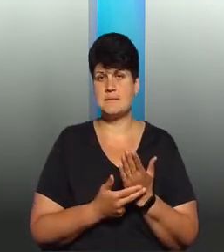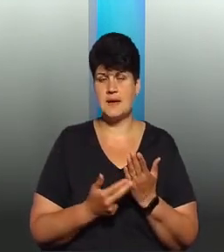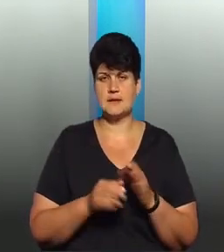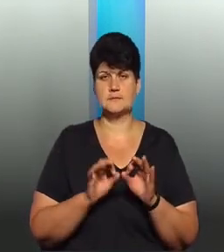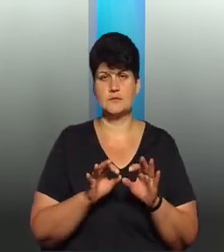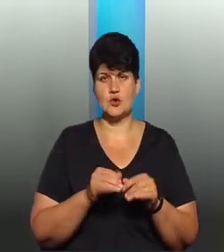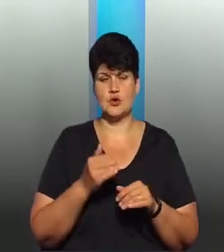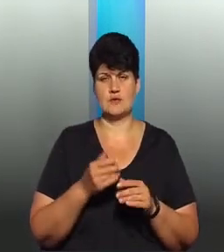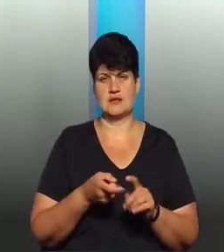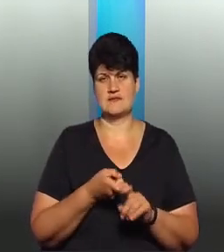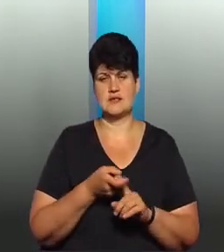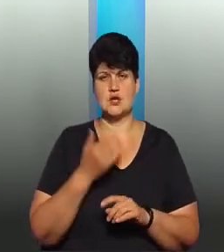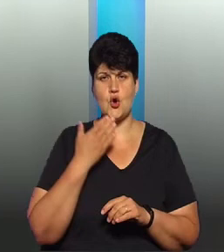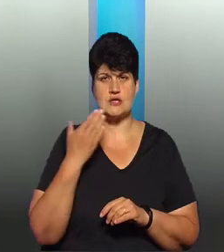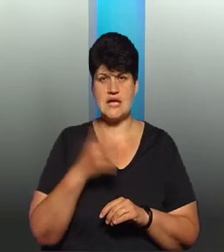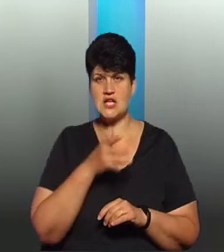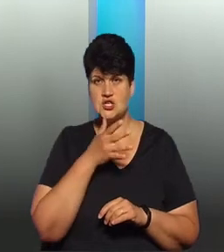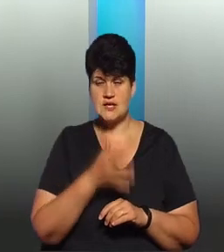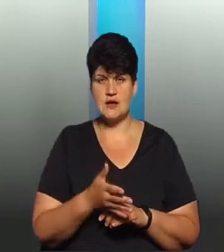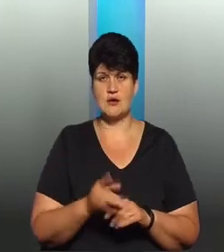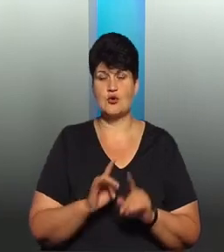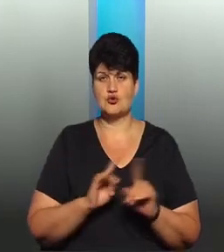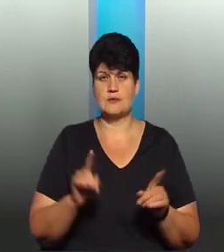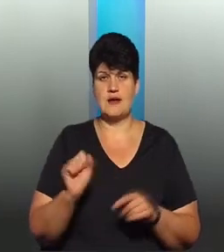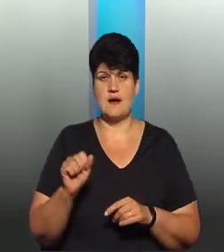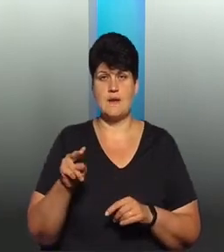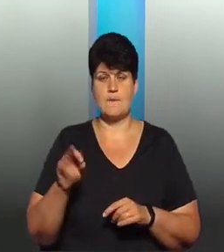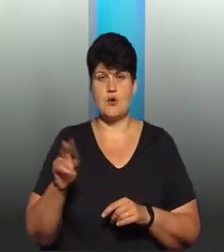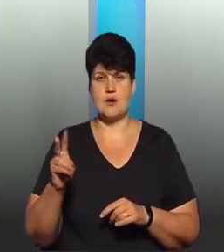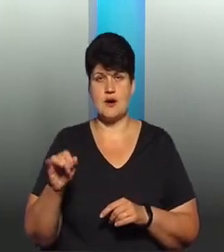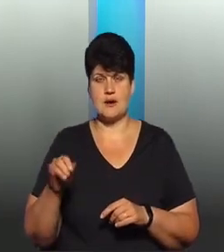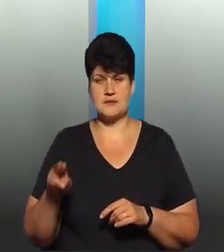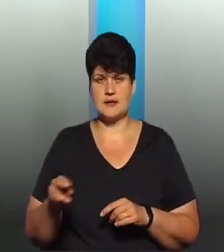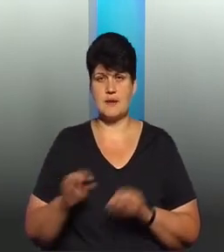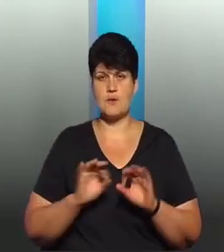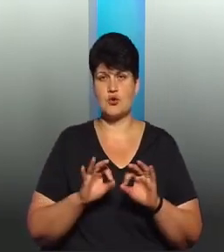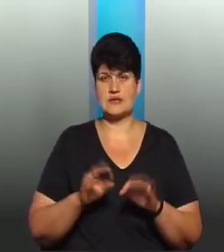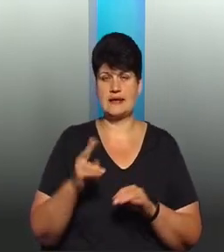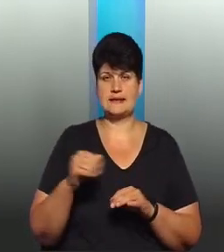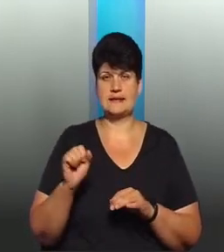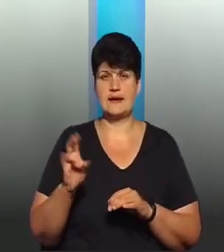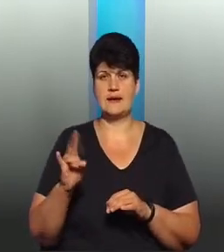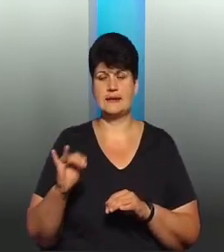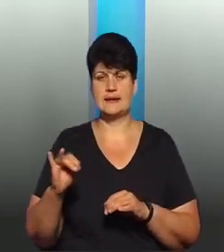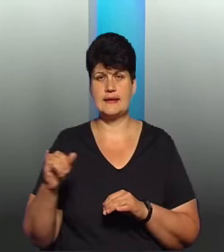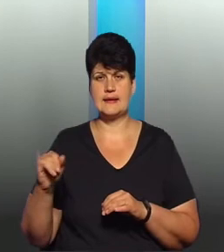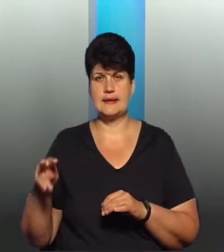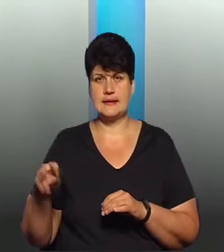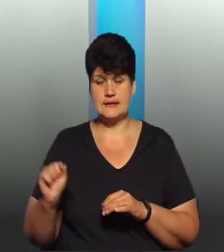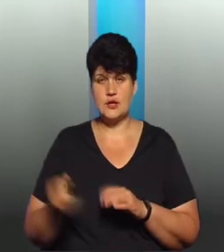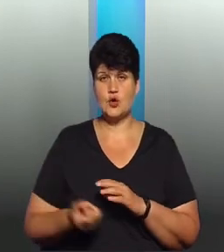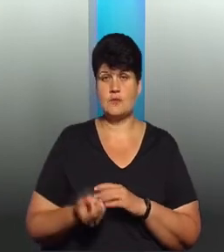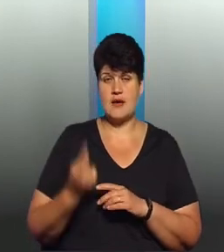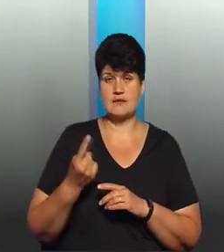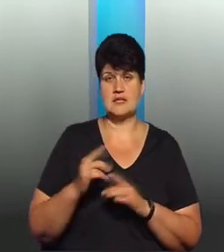деякі книги апокаліптичного жанру Біблії, такі як пророцтво Даниїла, або книгу «Об'явлення святого Івана Богослова»,